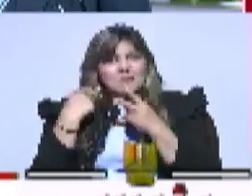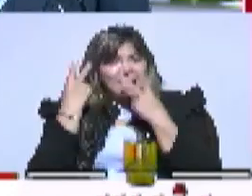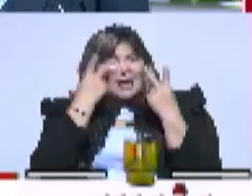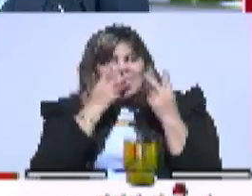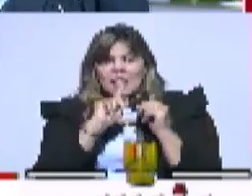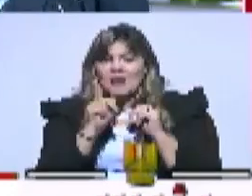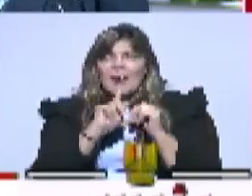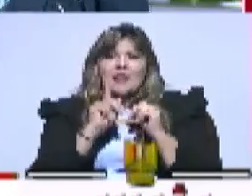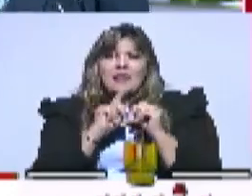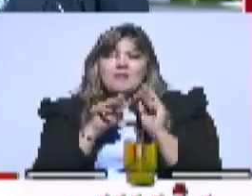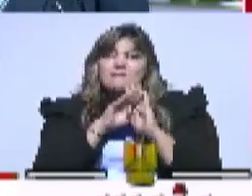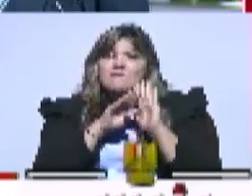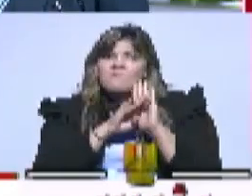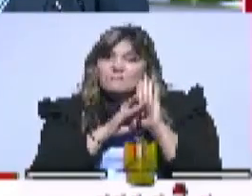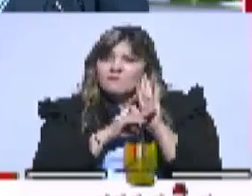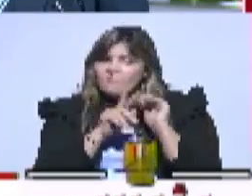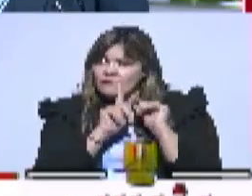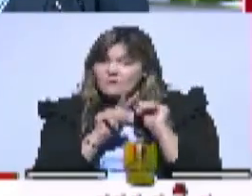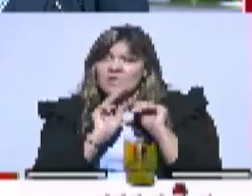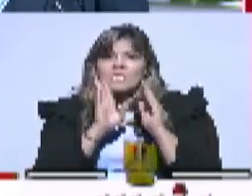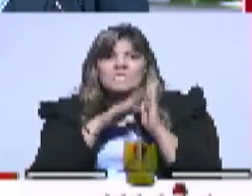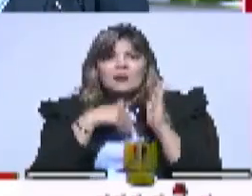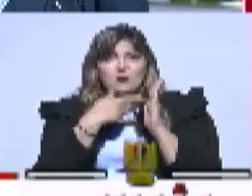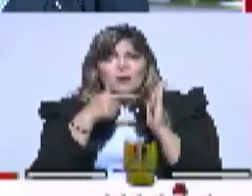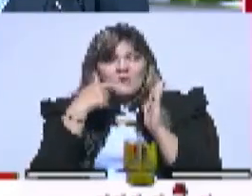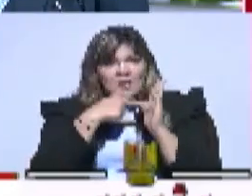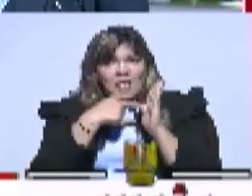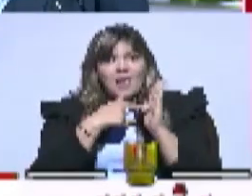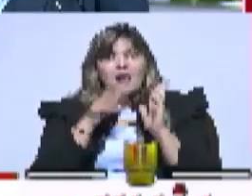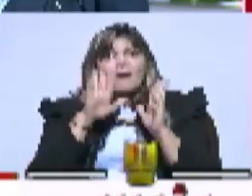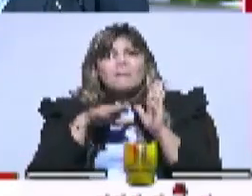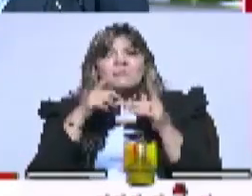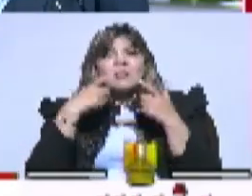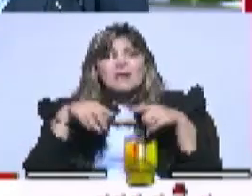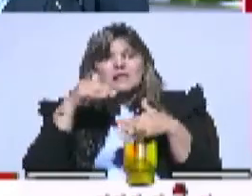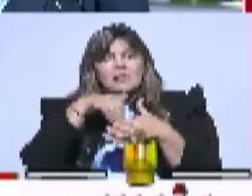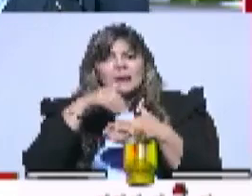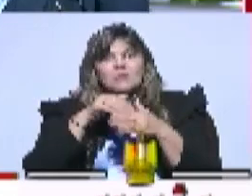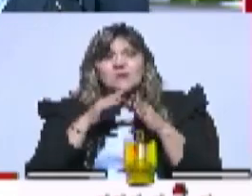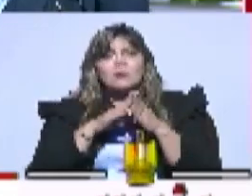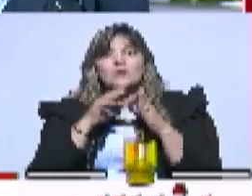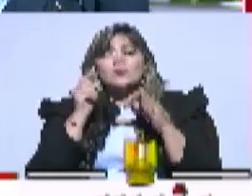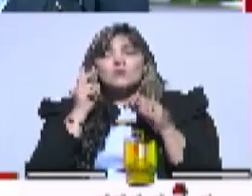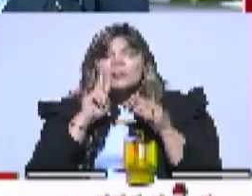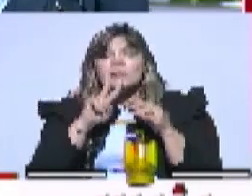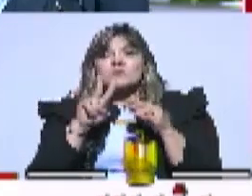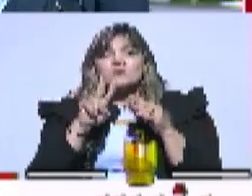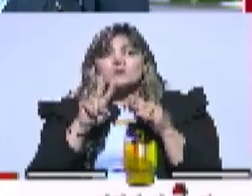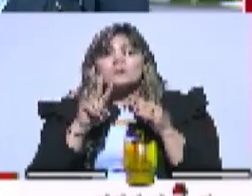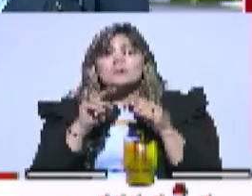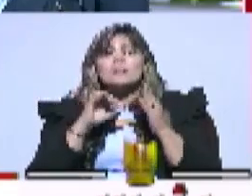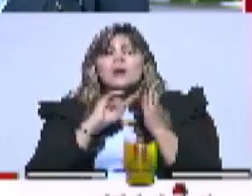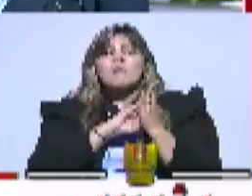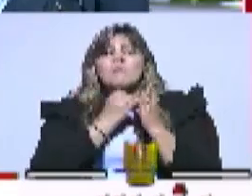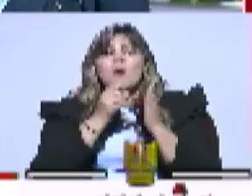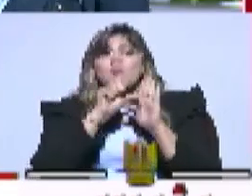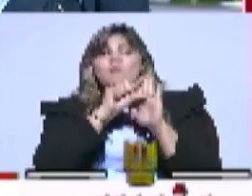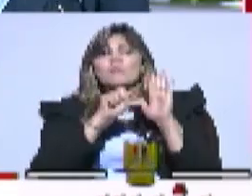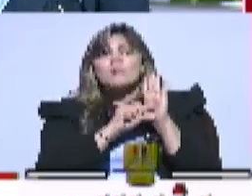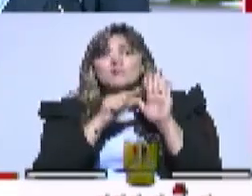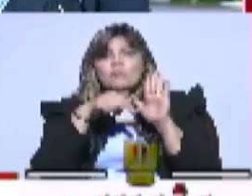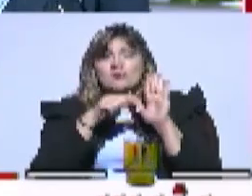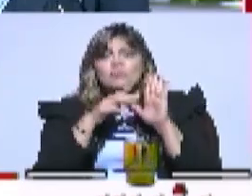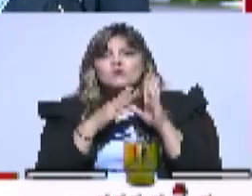خيالهم، لكن بالتأكيد الجدول الموضوع من الهيئة الوطنية للانتخابات هو وفق للمواد الموجودة